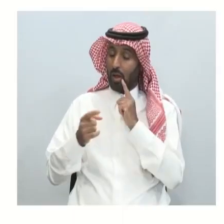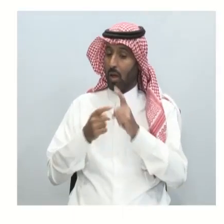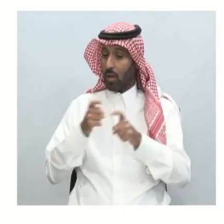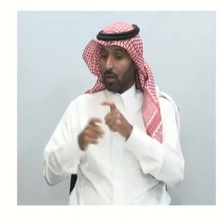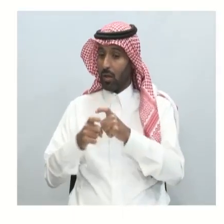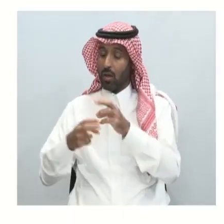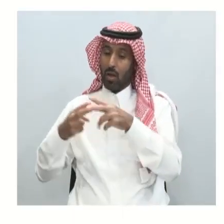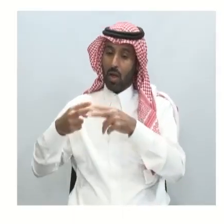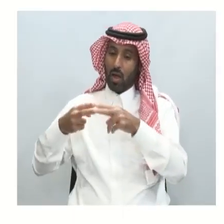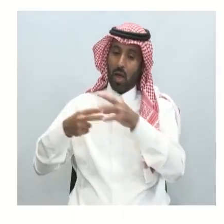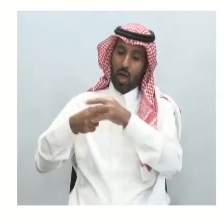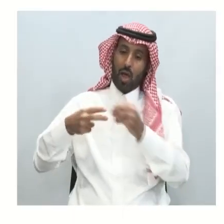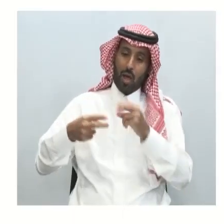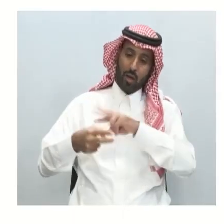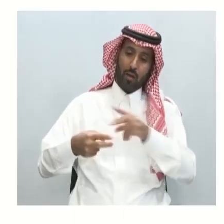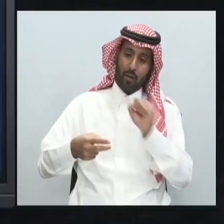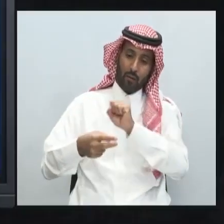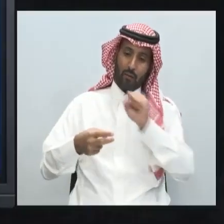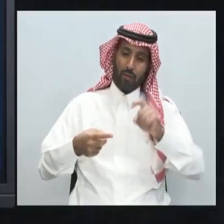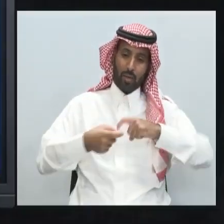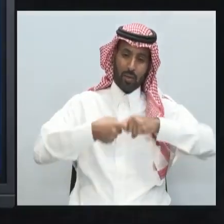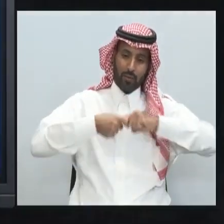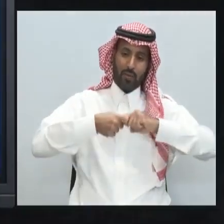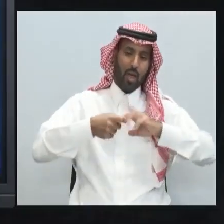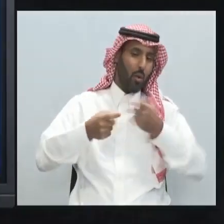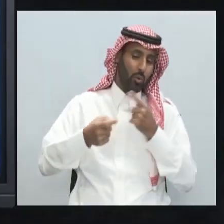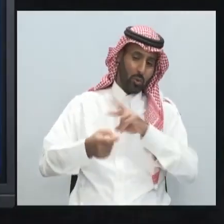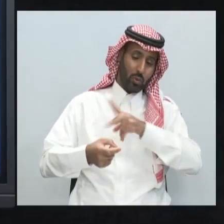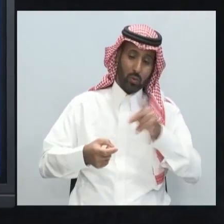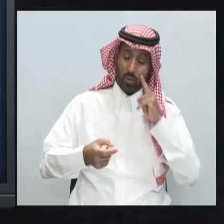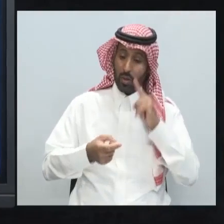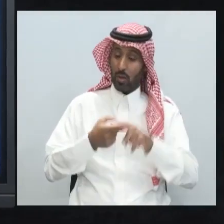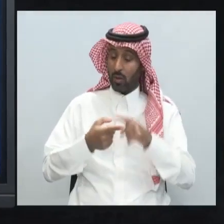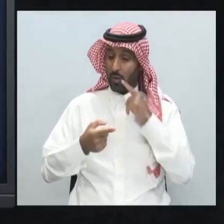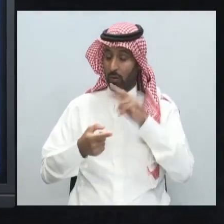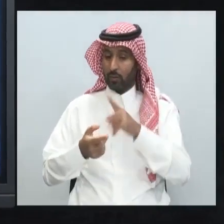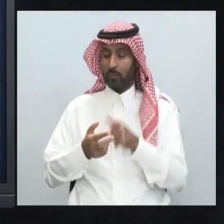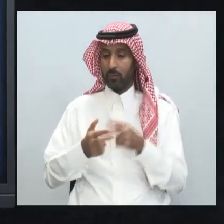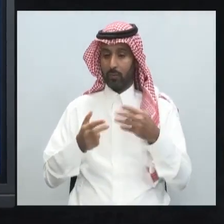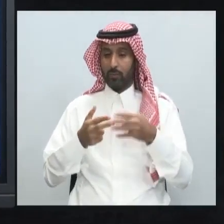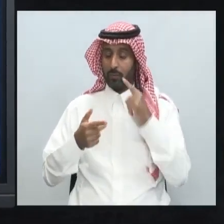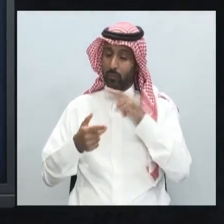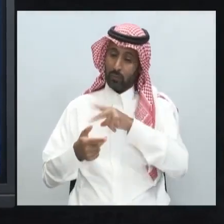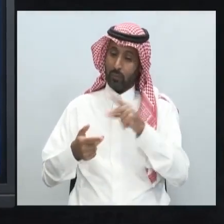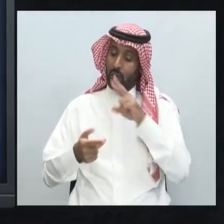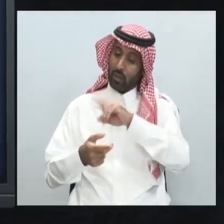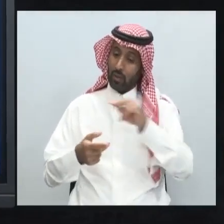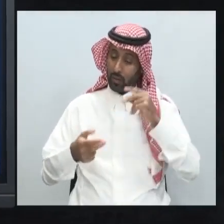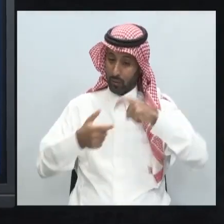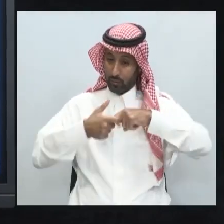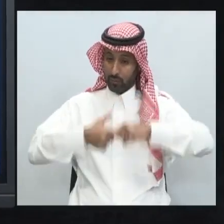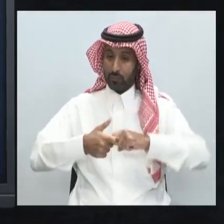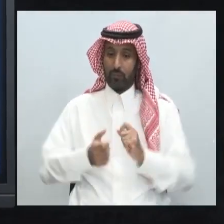الكهروسالبيه خواص الروابط نوع الرابط احسنتم والروابط التساهميه القطبيه تكلمنا عن